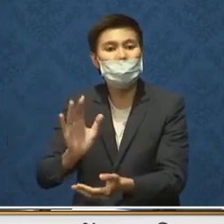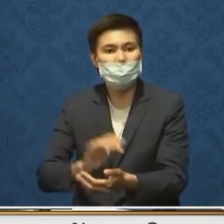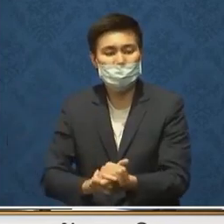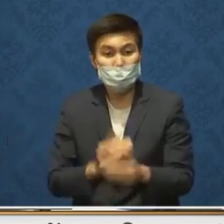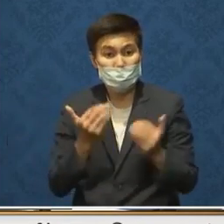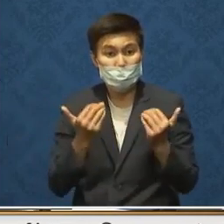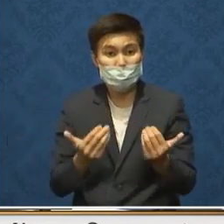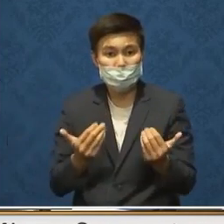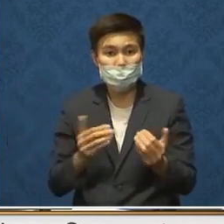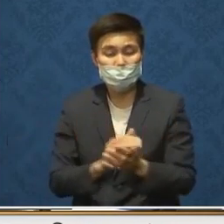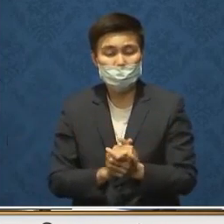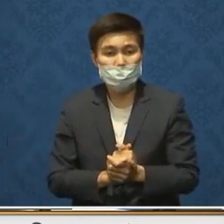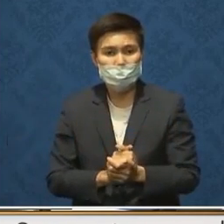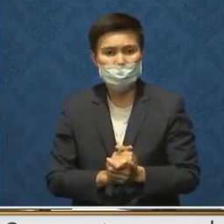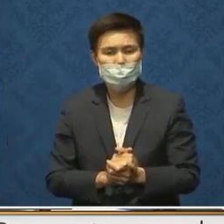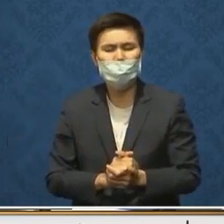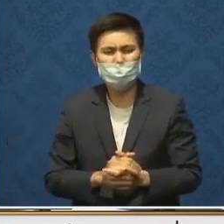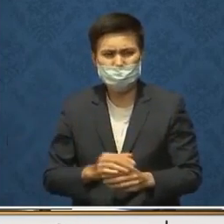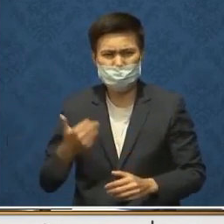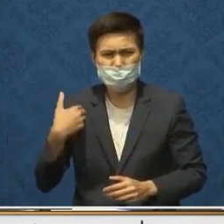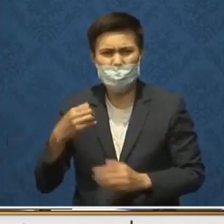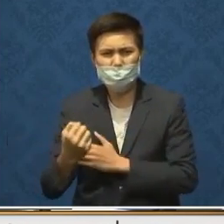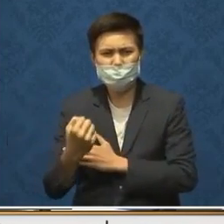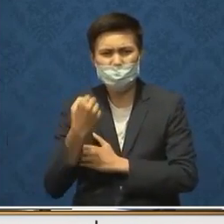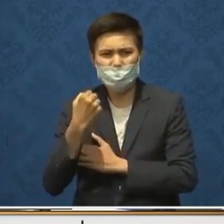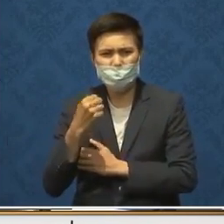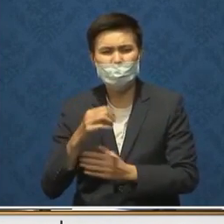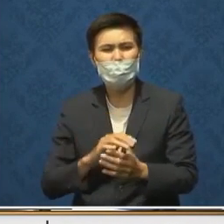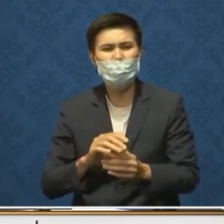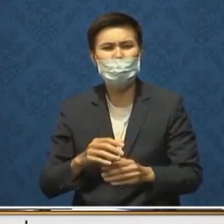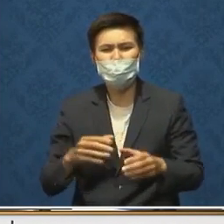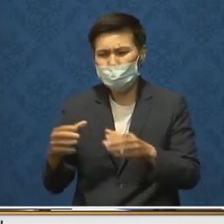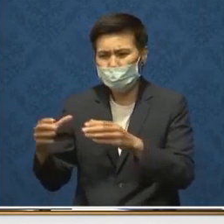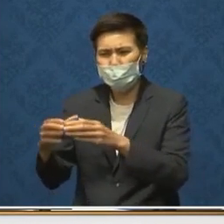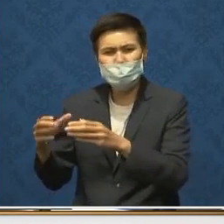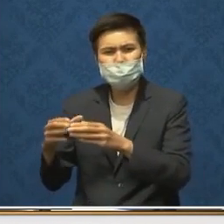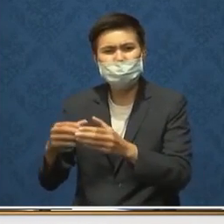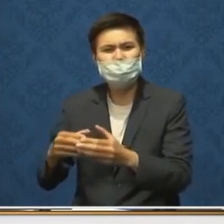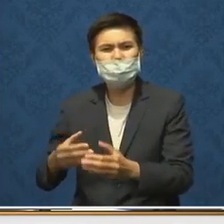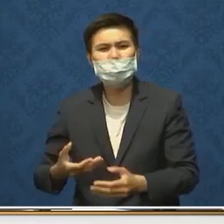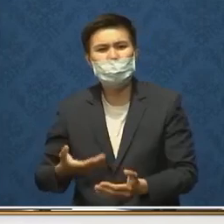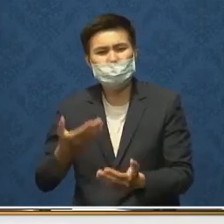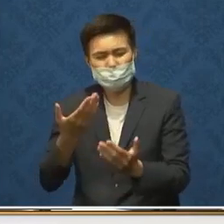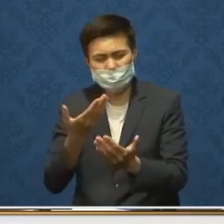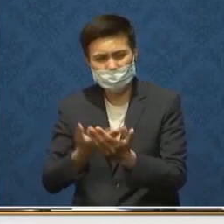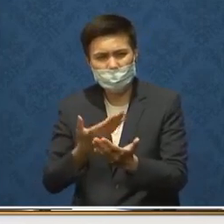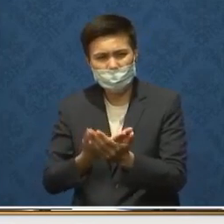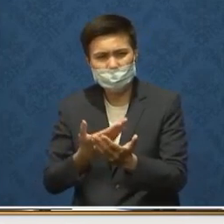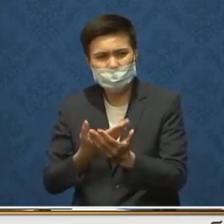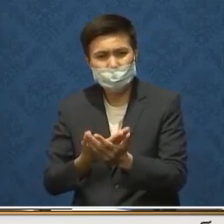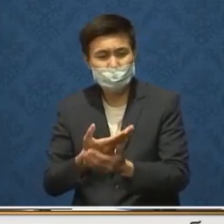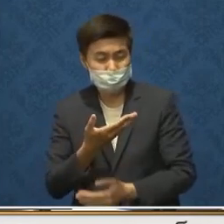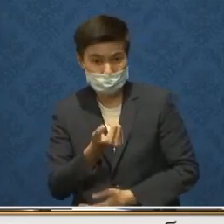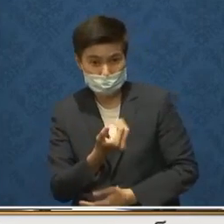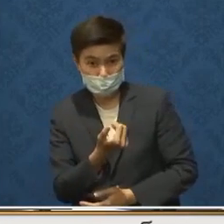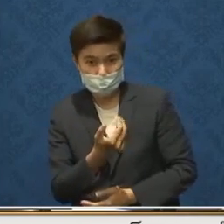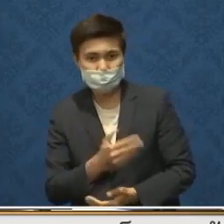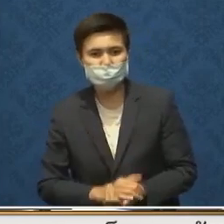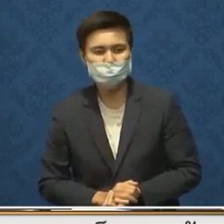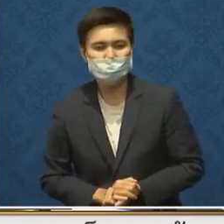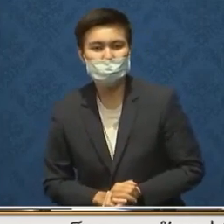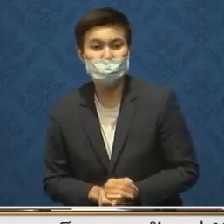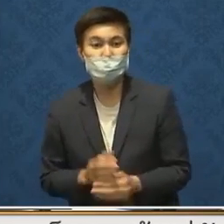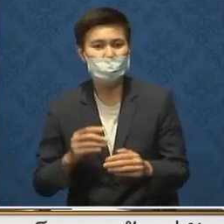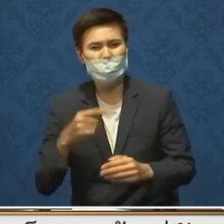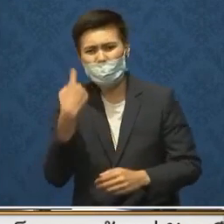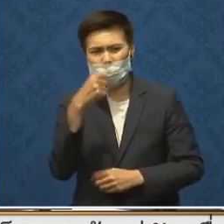วงล้อมอยู่ใต้อ Laraอำนาสอทธพολย ของแลงทัวเงินกู้ลครับทานทำไมไม่ทำ, วันนี้ขอ